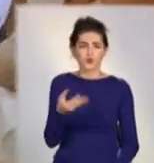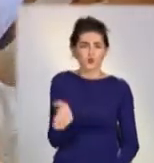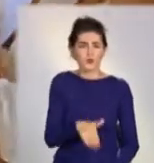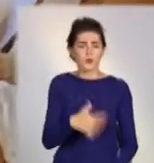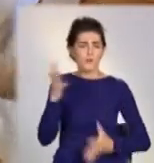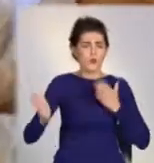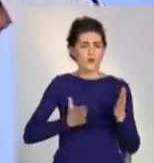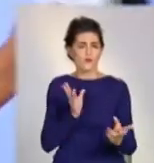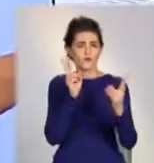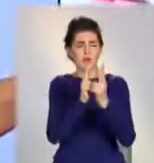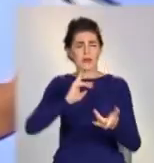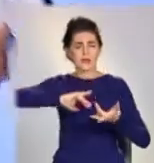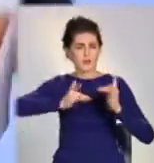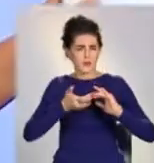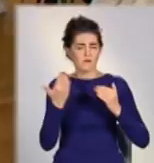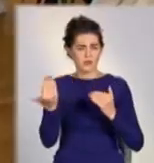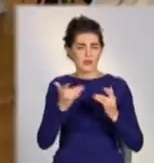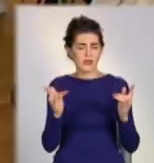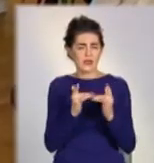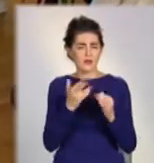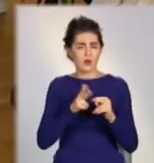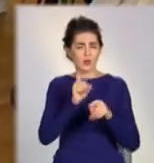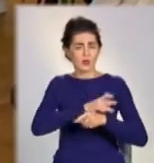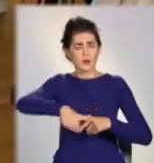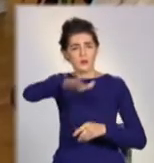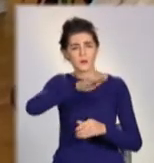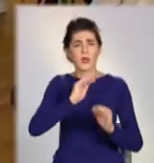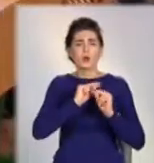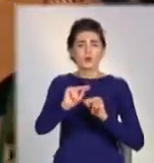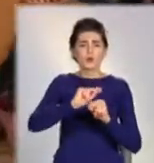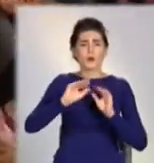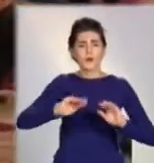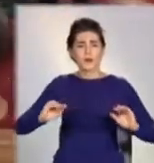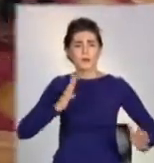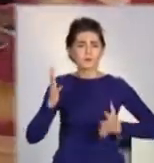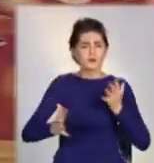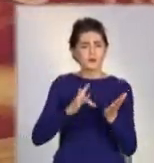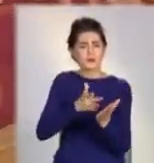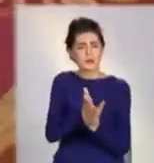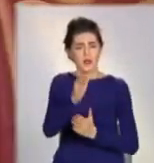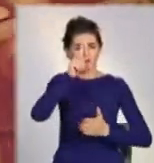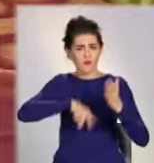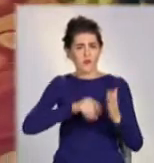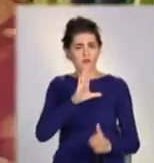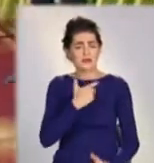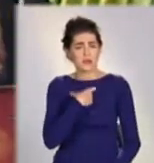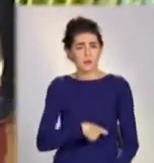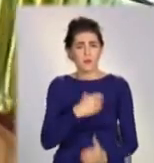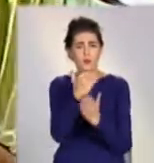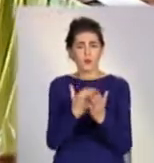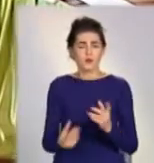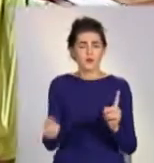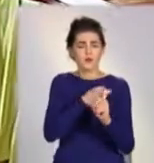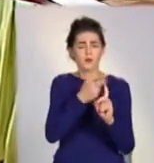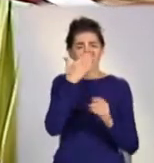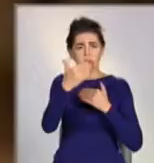зустрічей в інтернатах Донеччини. Знаменитістю допомагали дітям вчитися мріяти, висувати цілі та вірити у себе. До проєкту долучилися